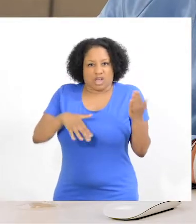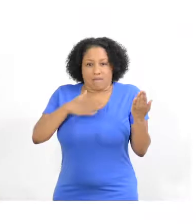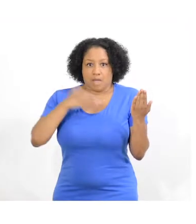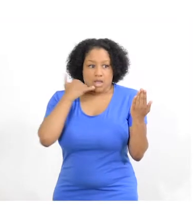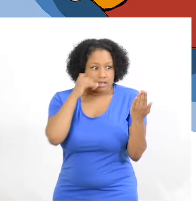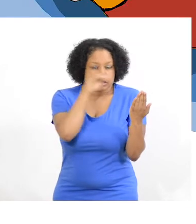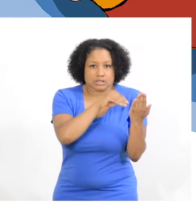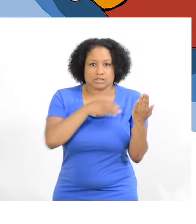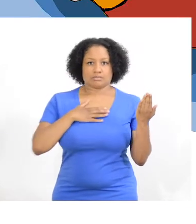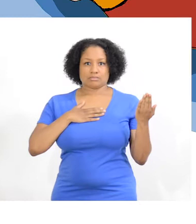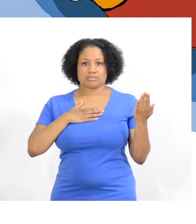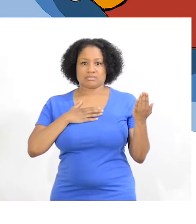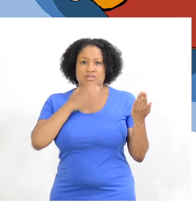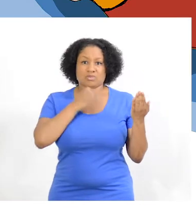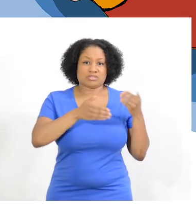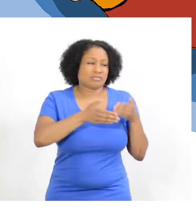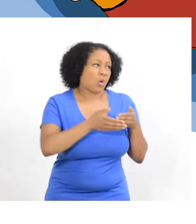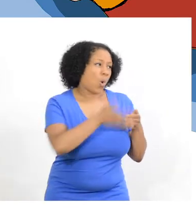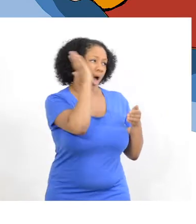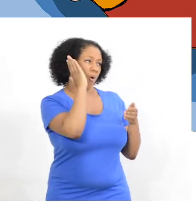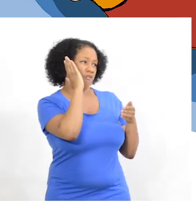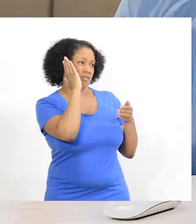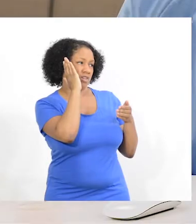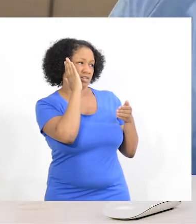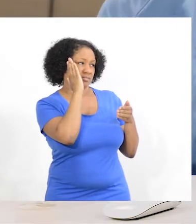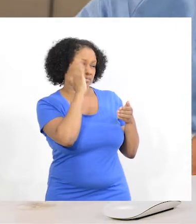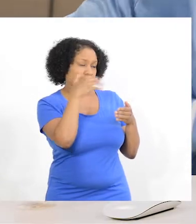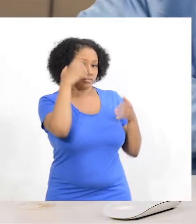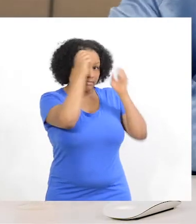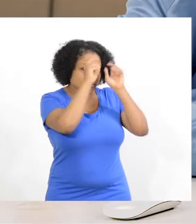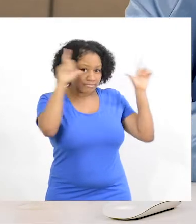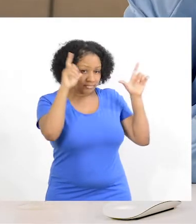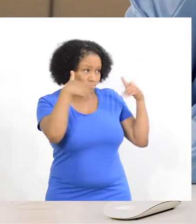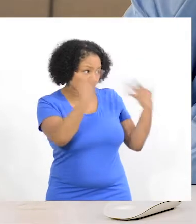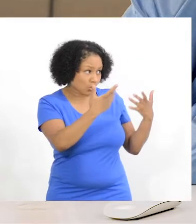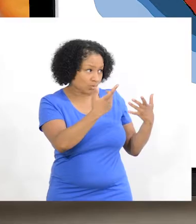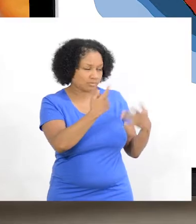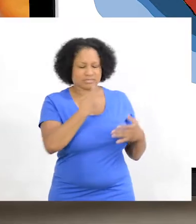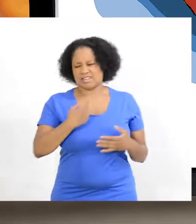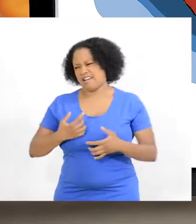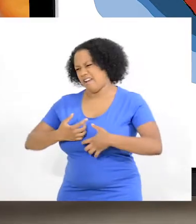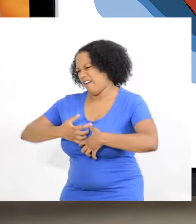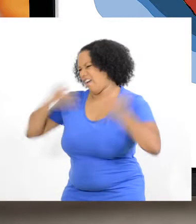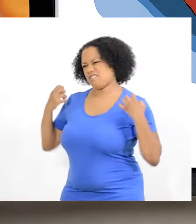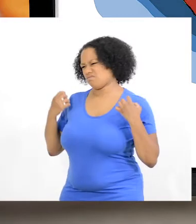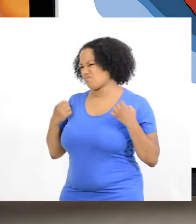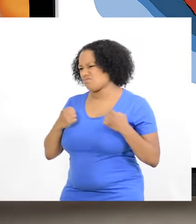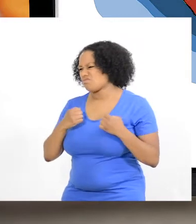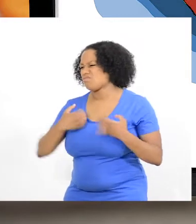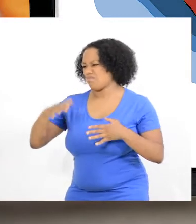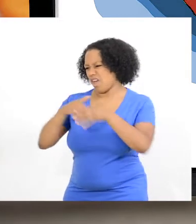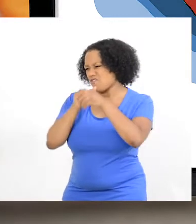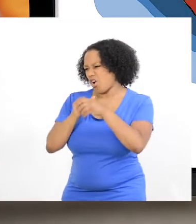Handy. Am liebsten würde Erkan ihr schreiben, sie soll das lassen. Ey. Aber dann kriegt er bestimmt Ärger von ihr. Sie ist viel älter und